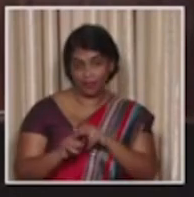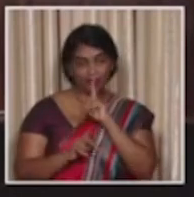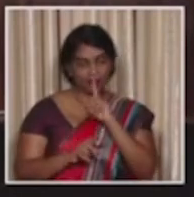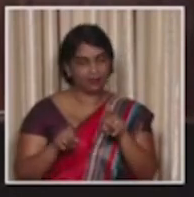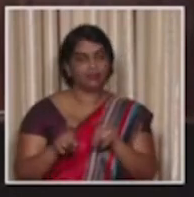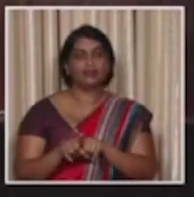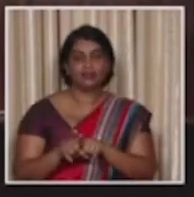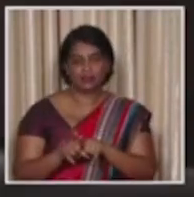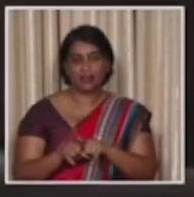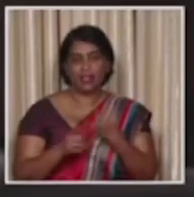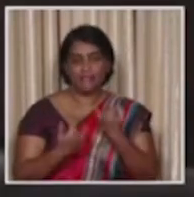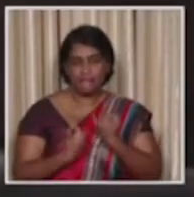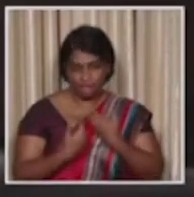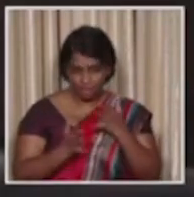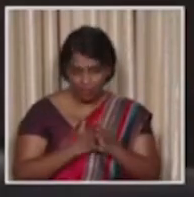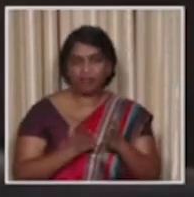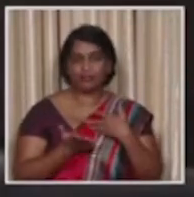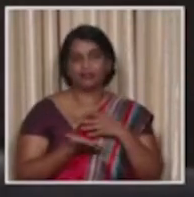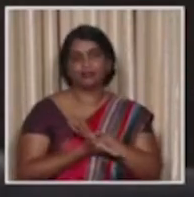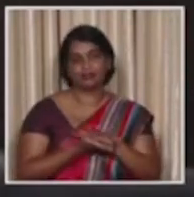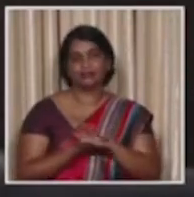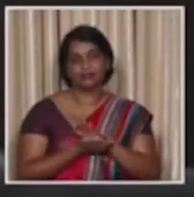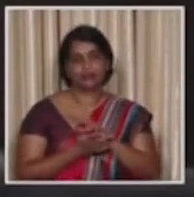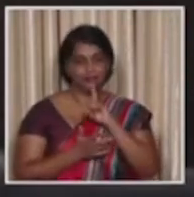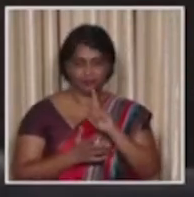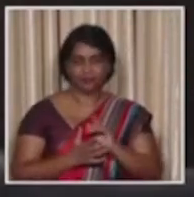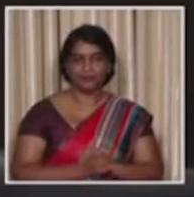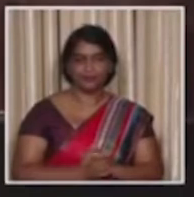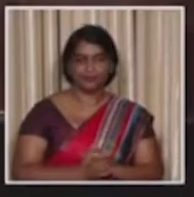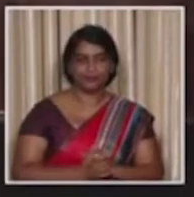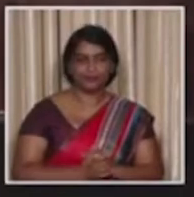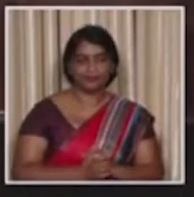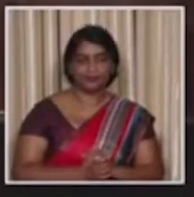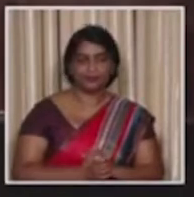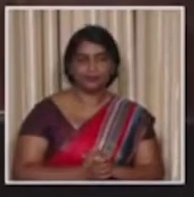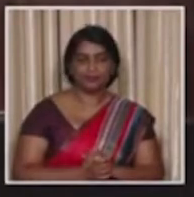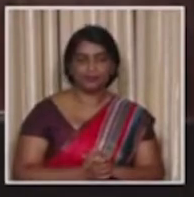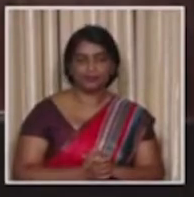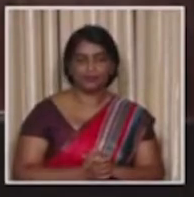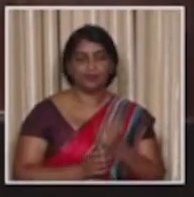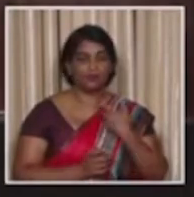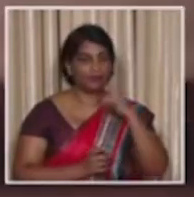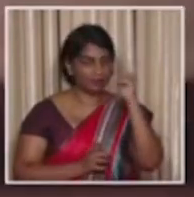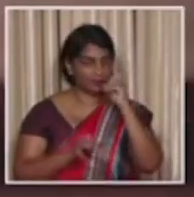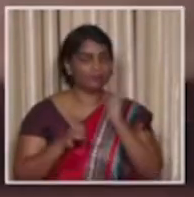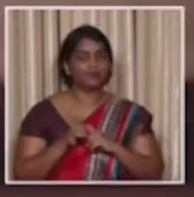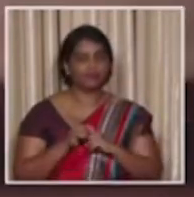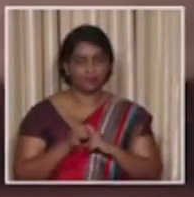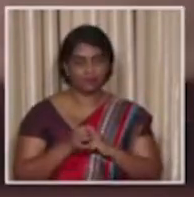කළ පරිදි වැරද්දක් වුණා නම් ඒ නිවැරදි ලෙස සඳහන් කරා. අගේ පළවෙනි අතුරු ප්‍රශ්නය,